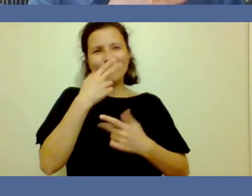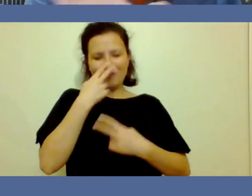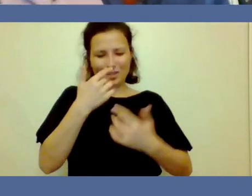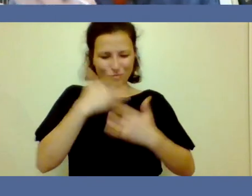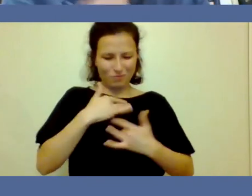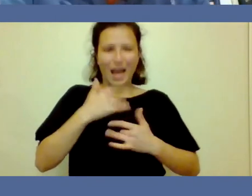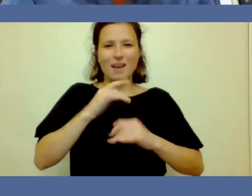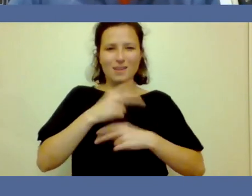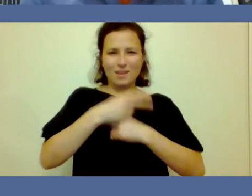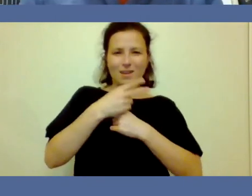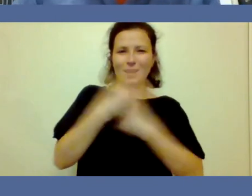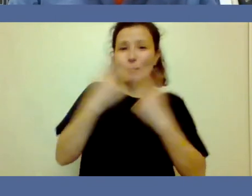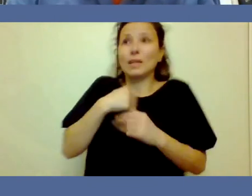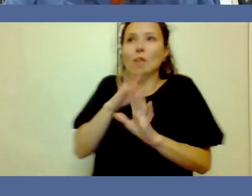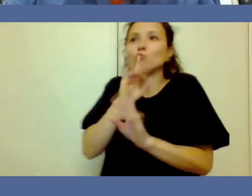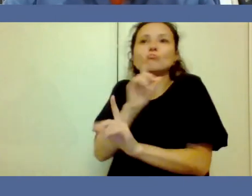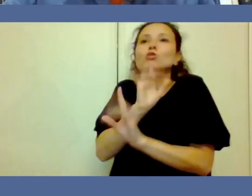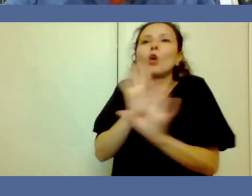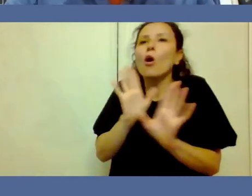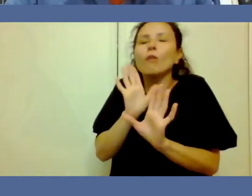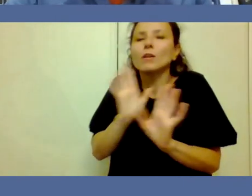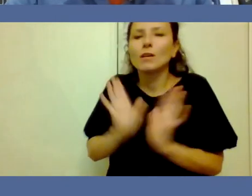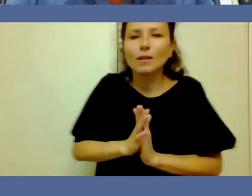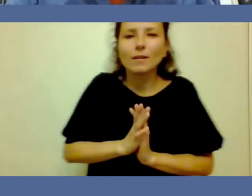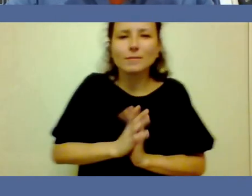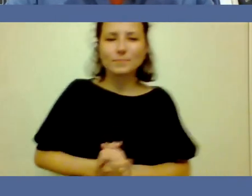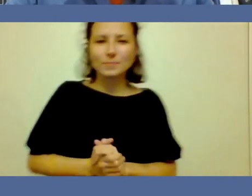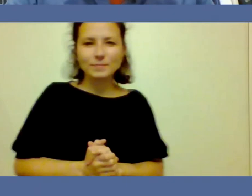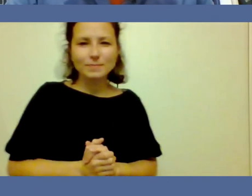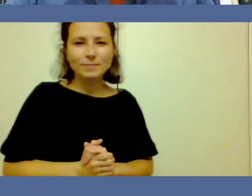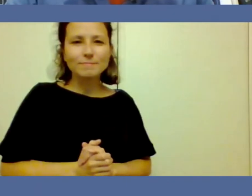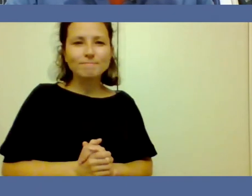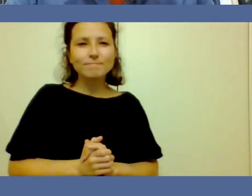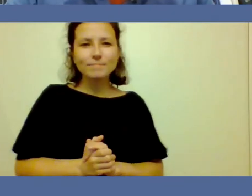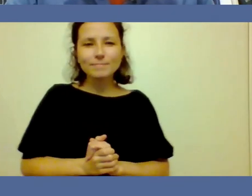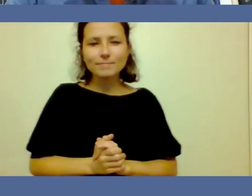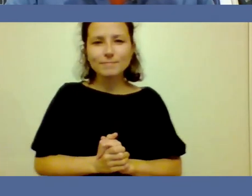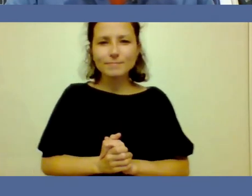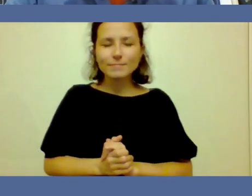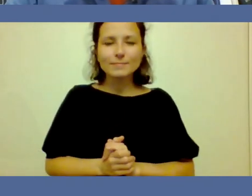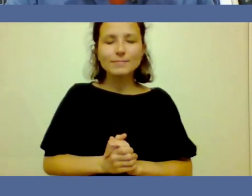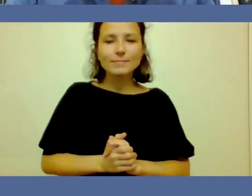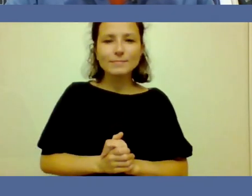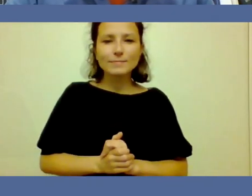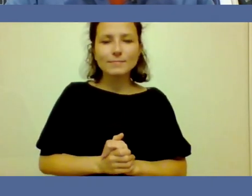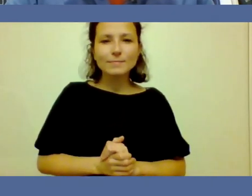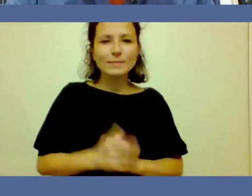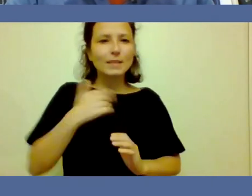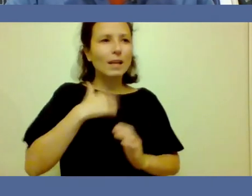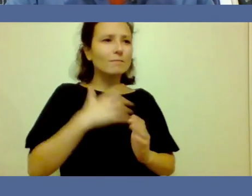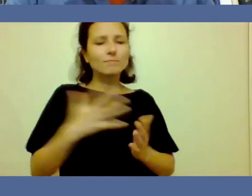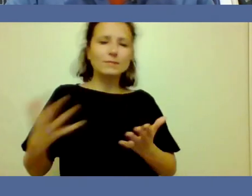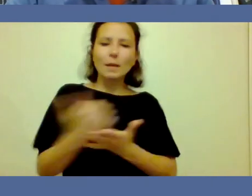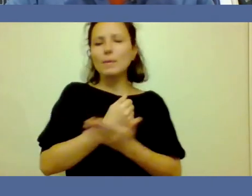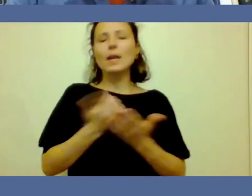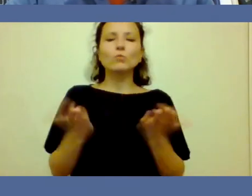wiem, nie odzywać w tej sprawie, okej. Okay. Ma pan to samo pewnie, nie? W każdym razie to jest tak, że zabieram książki